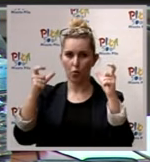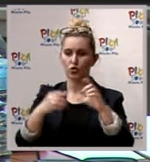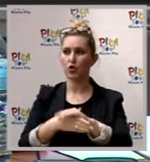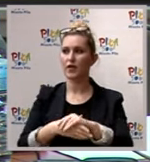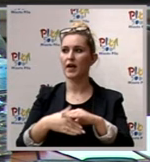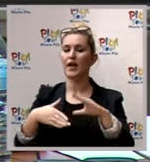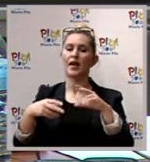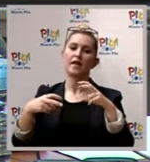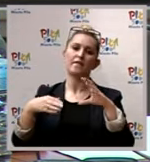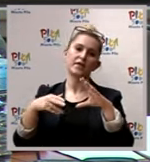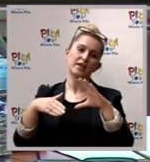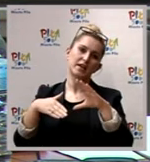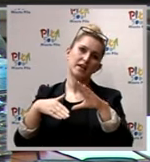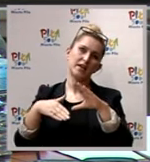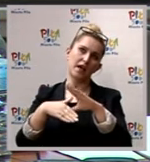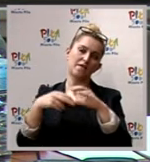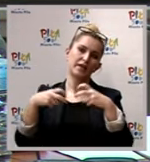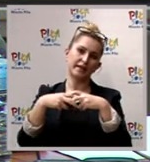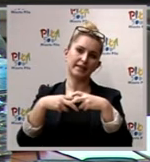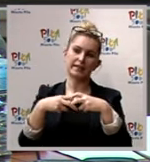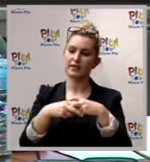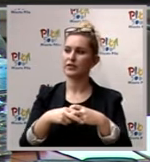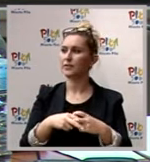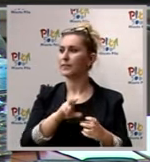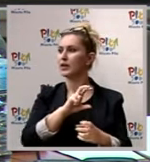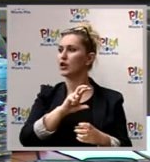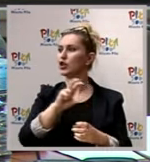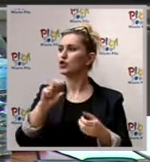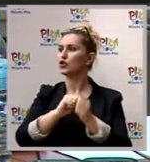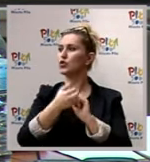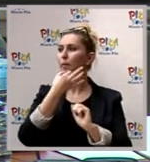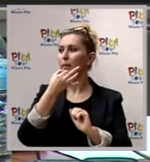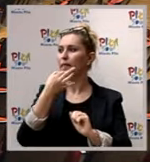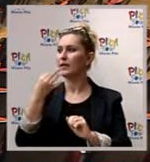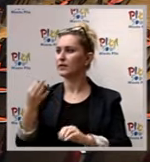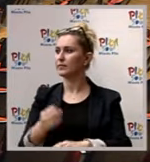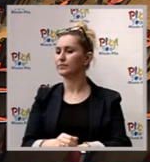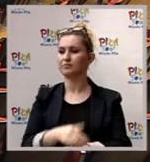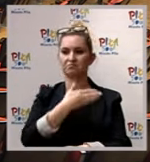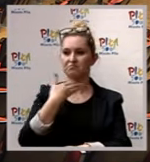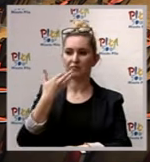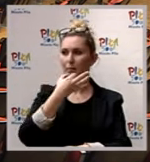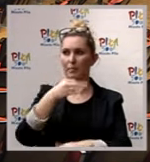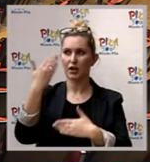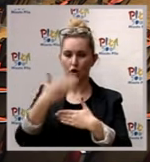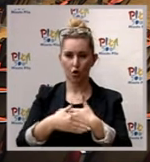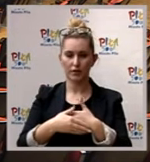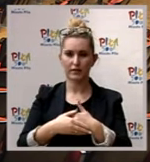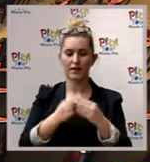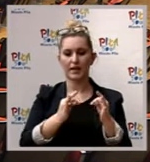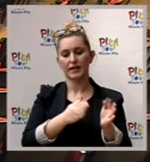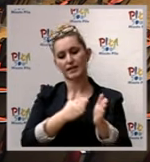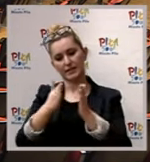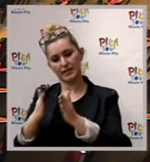Publicznej. I jeżeli są jakieś zapytania, to bardzo proszę. Nie widzę. Wobec tego dziękuję